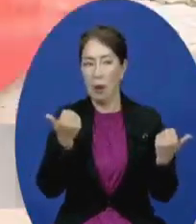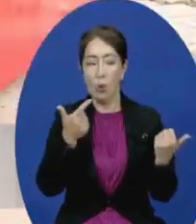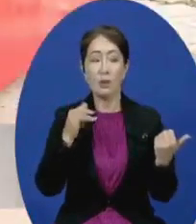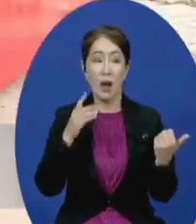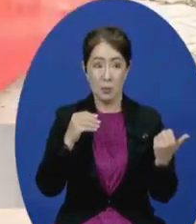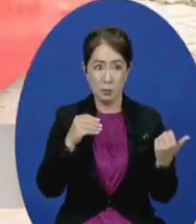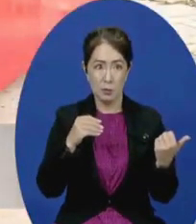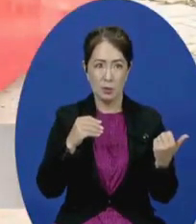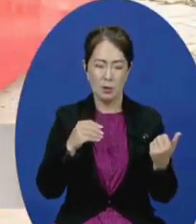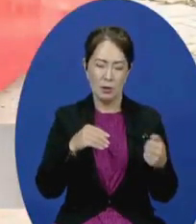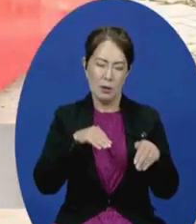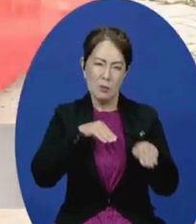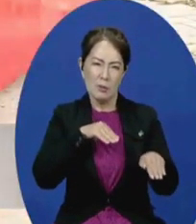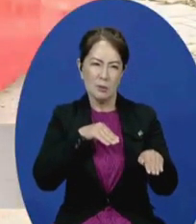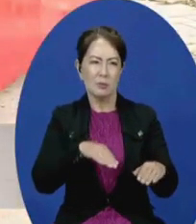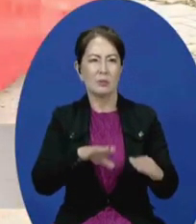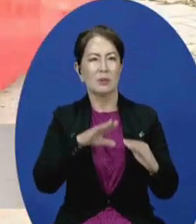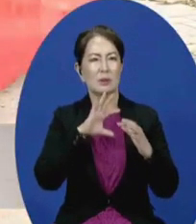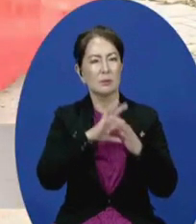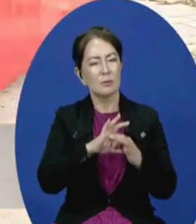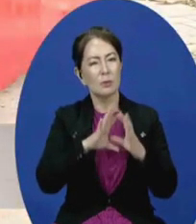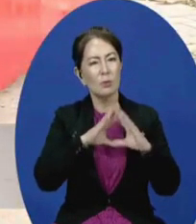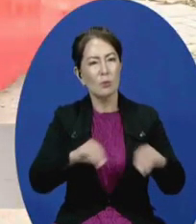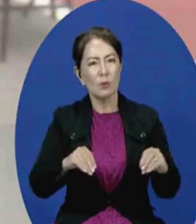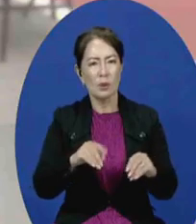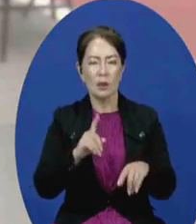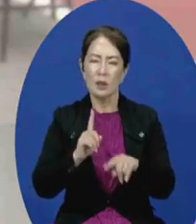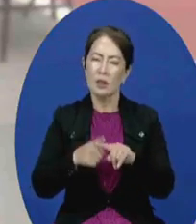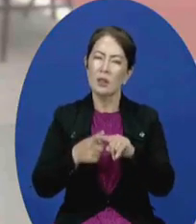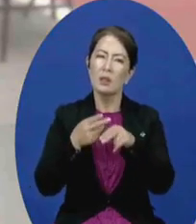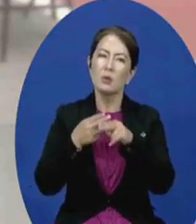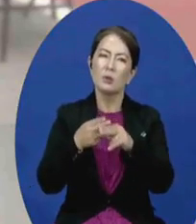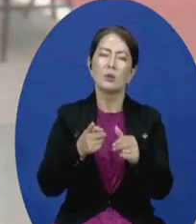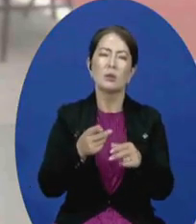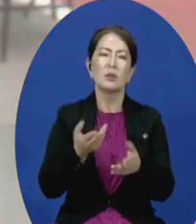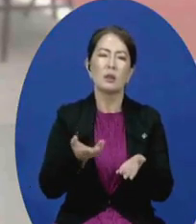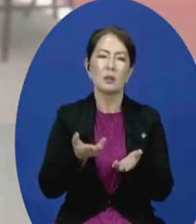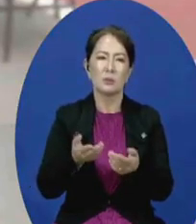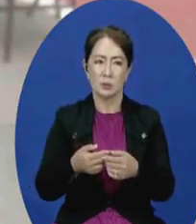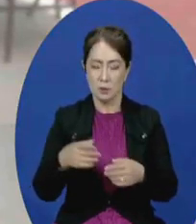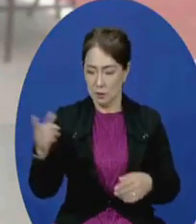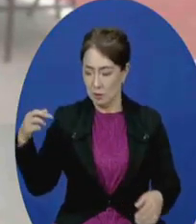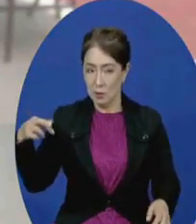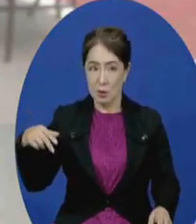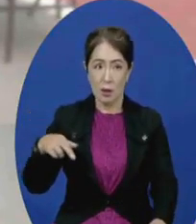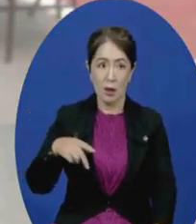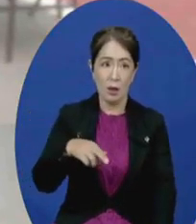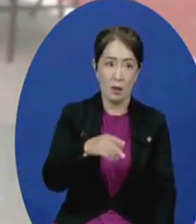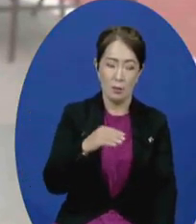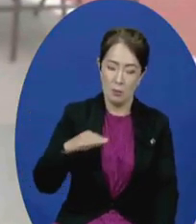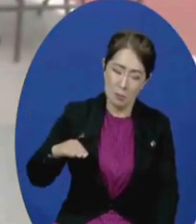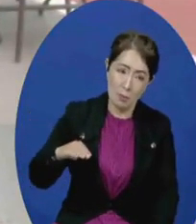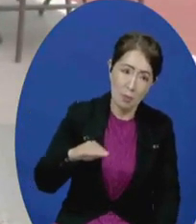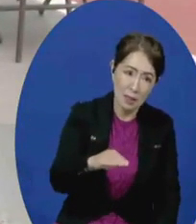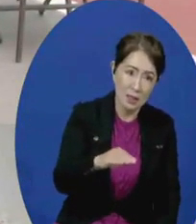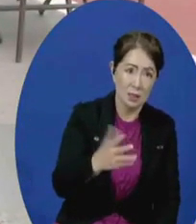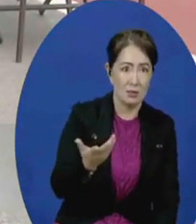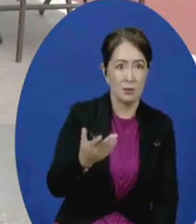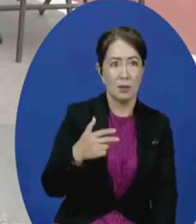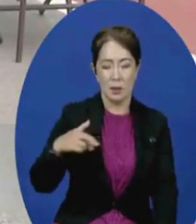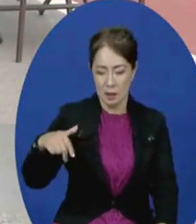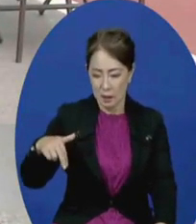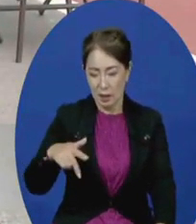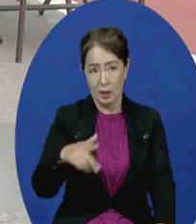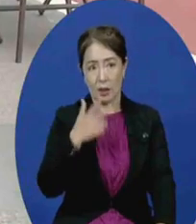болгосноор төвчрлийг бууруулахад яг ямар нэмэртэй гэж та бүхэн бодлогын хувьд харж байна вэ? Эндээс ийм хүртэл алхаад машинтай явна уу ялгаагүй мэд